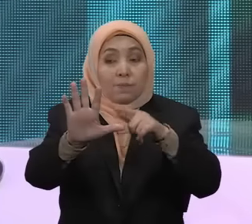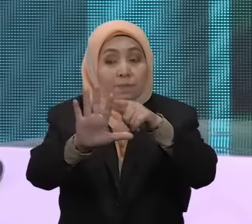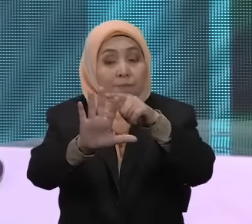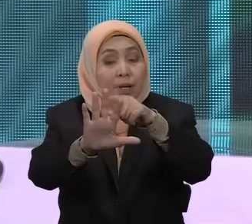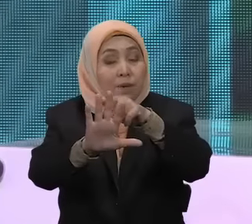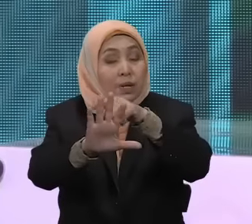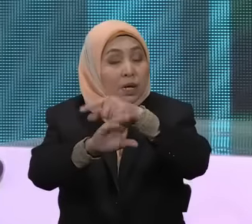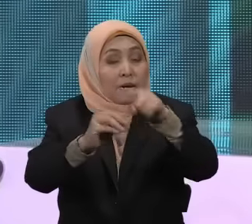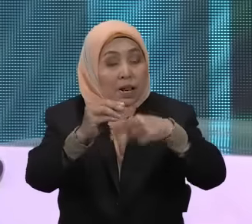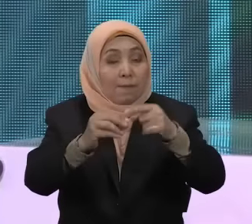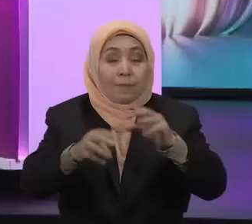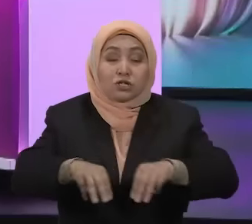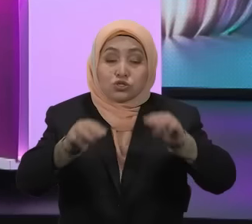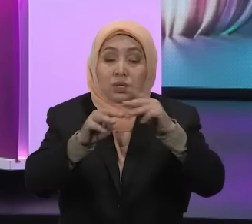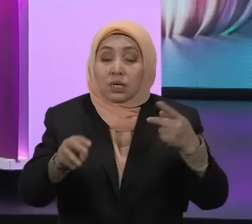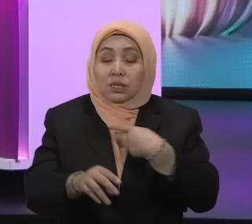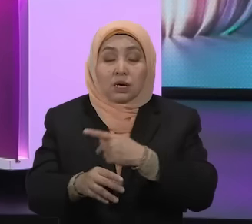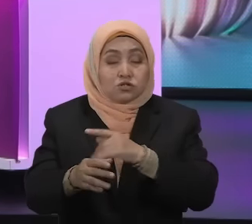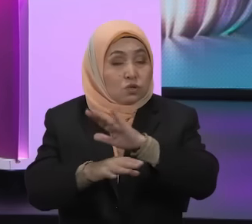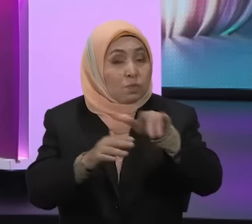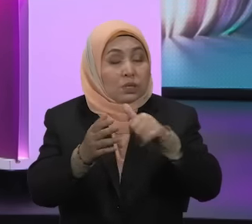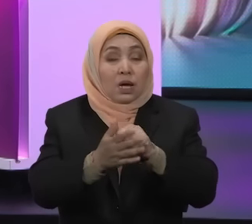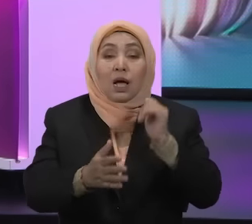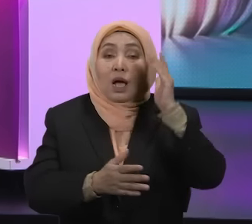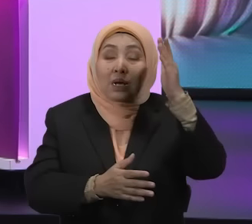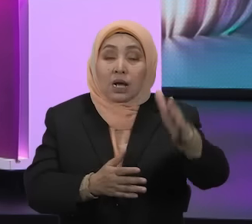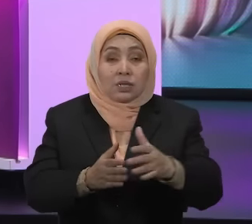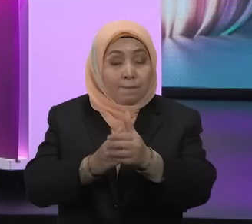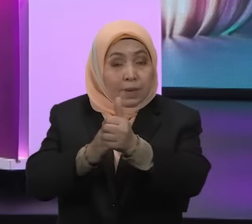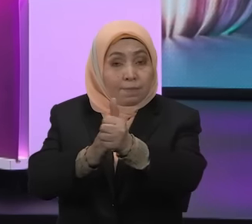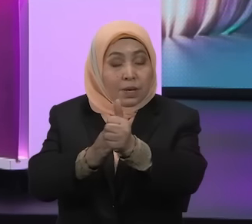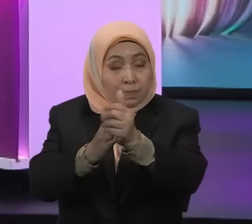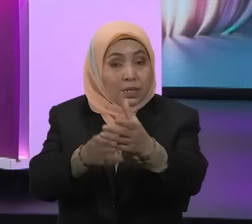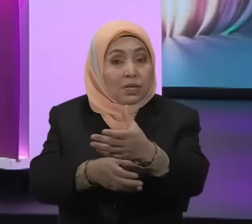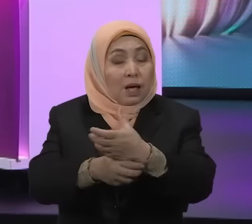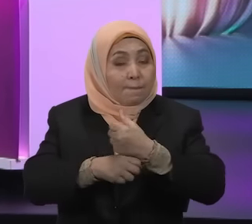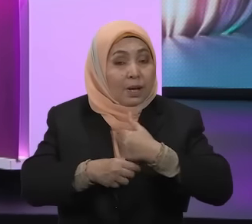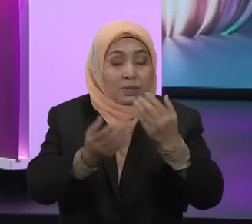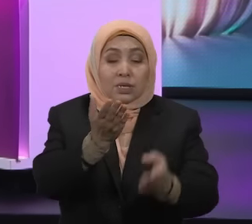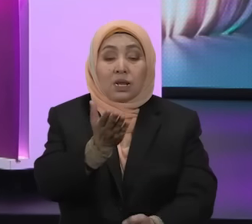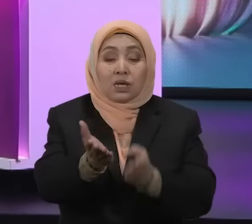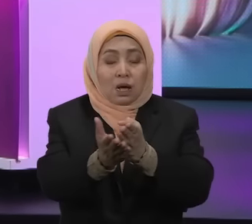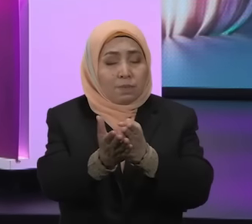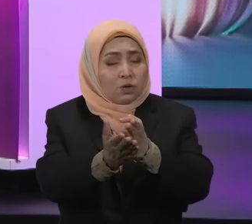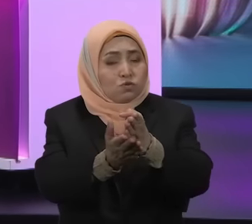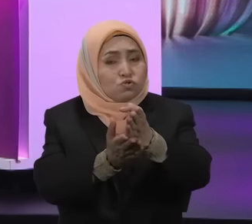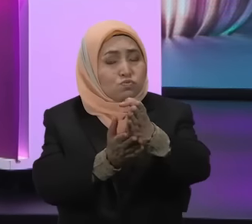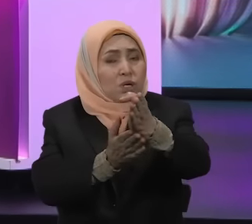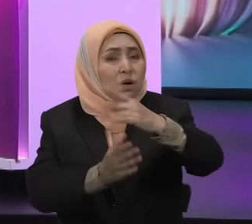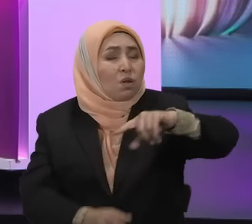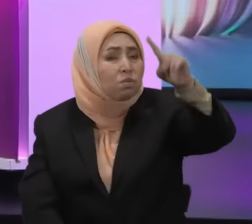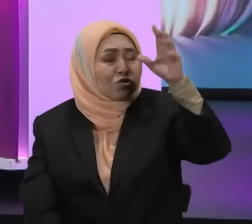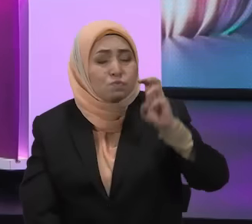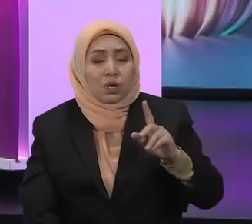ini dalam masjid kita usahanya, maka mereka ini semuanya akan dipimpin mendapat hidayah menuju menuju kepada